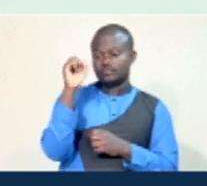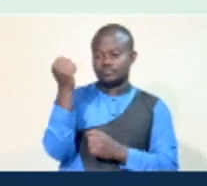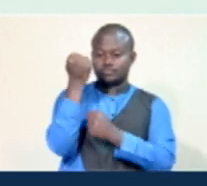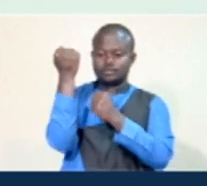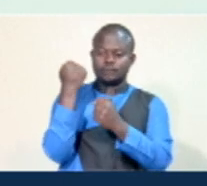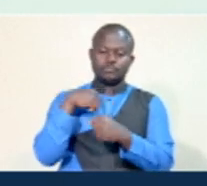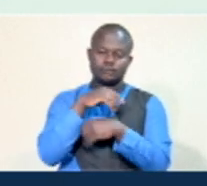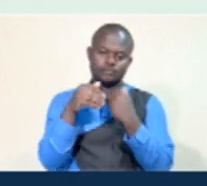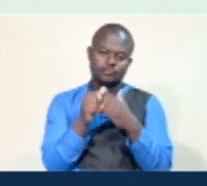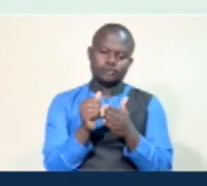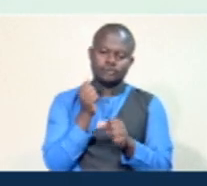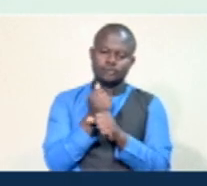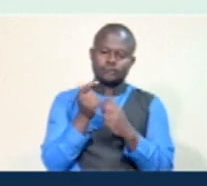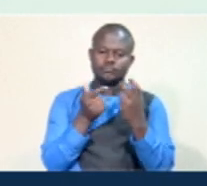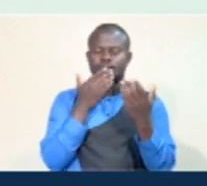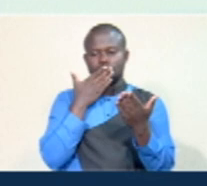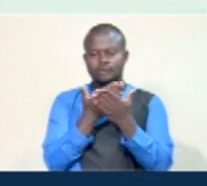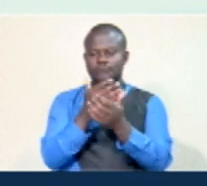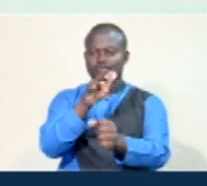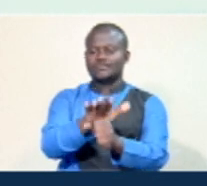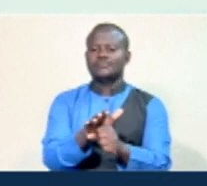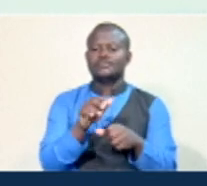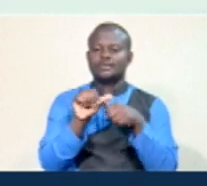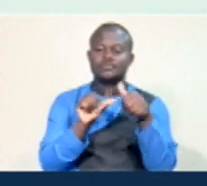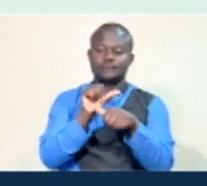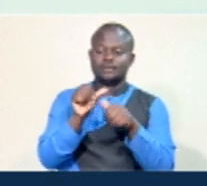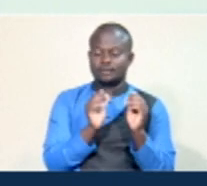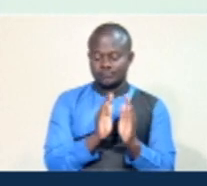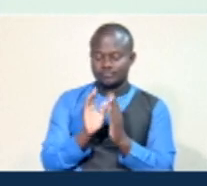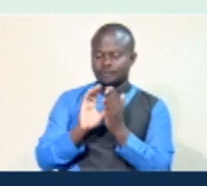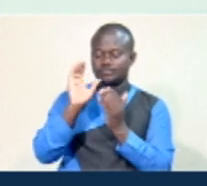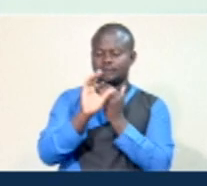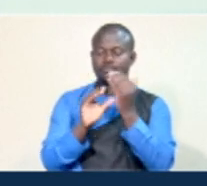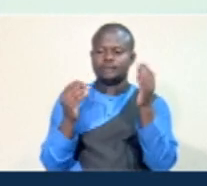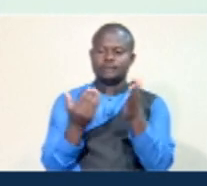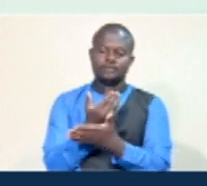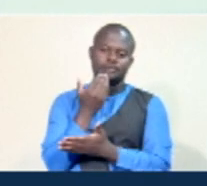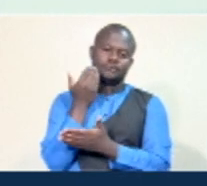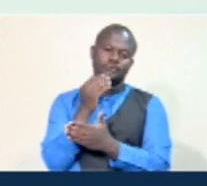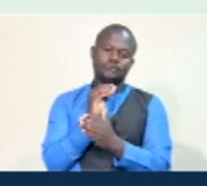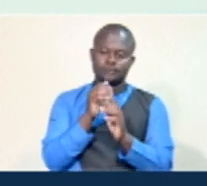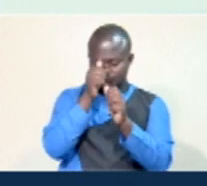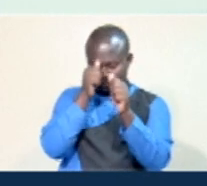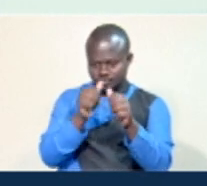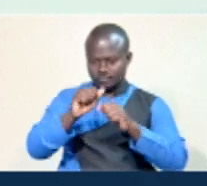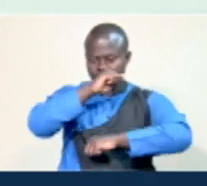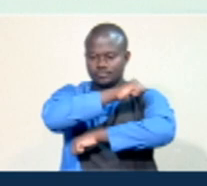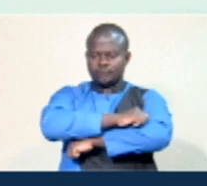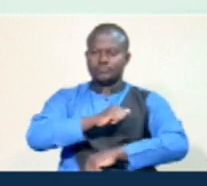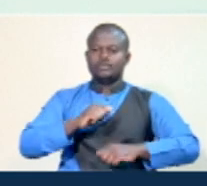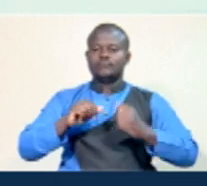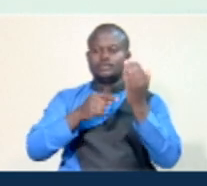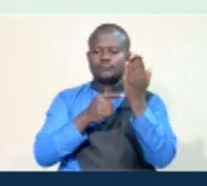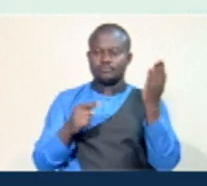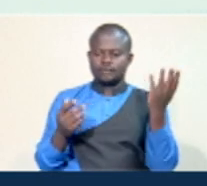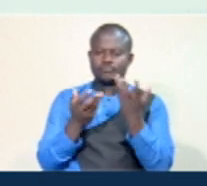Inkomezamihigo, turi abambere bakoze ibintu byinshi haba mu birebana n'integanyanyigisho nshya, amabwiriza ngenderwaho ku ishuri,